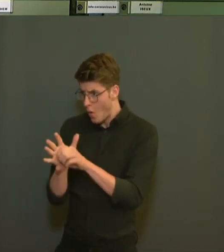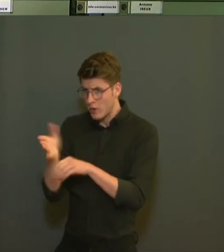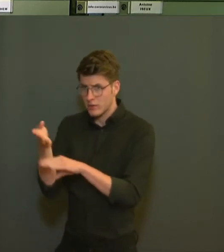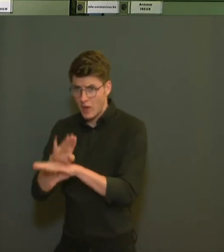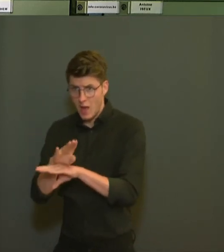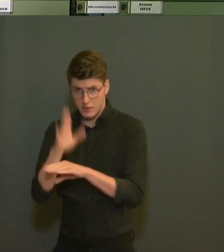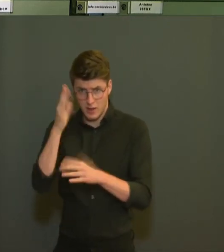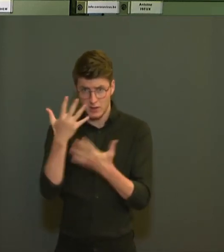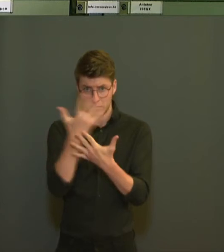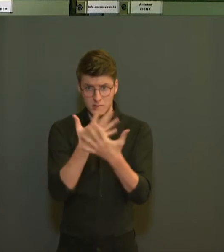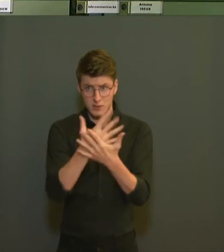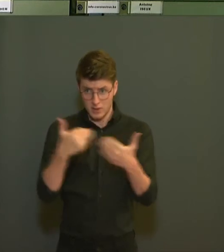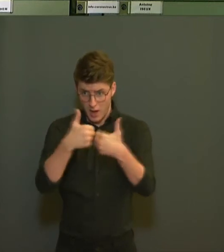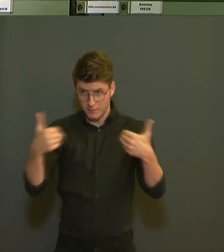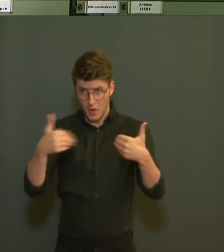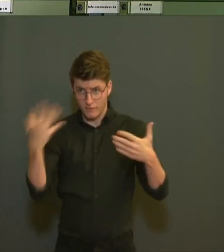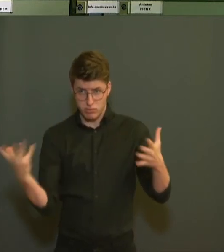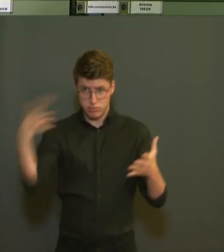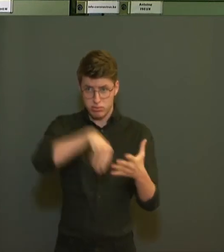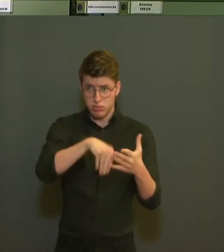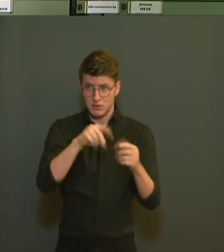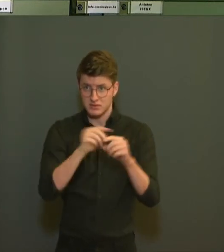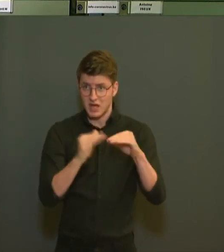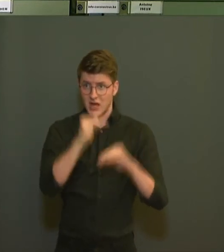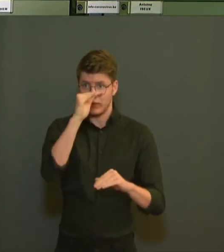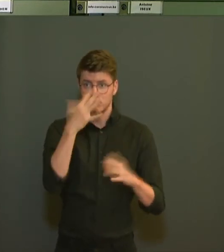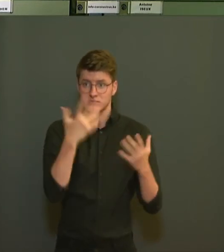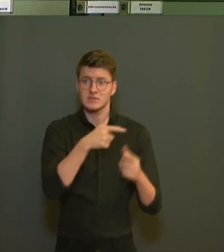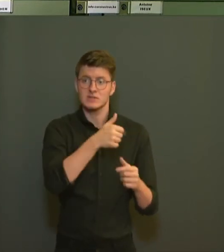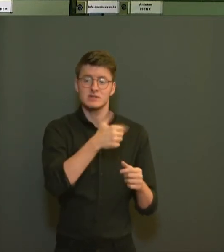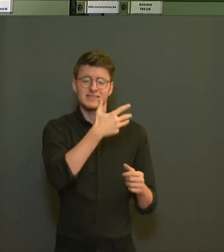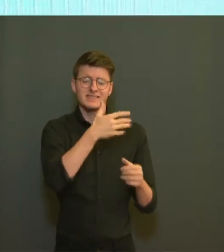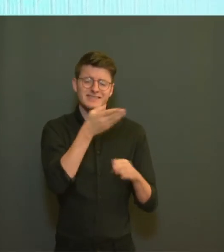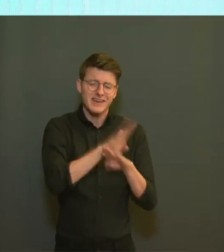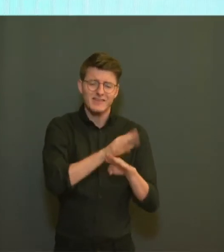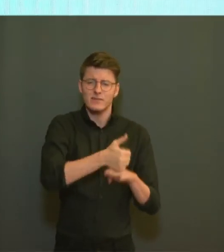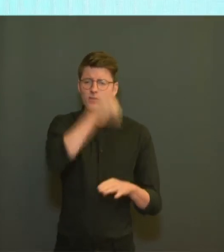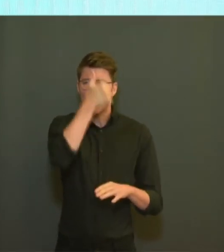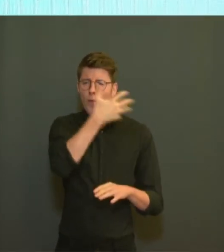de hittegolf die ook in de COVID-statistieken terechtkomen?